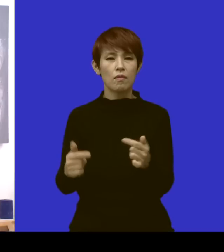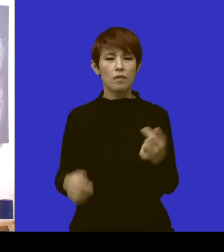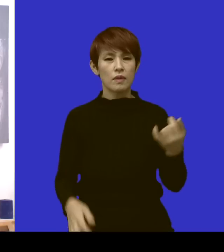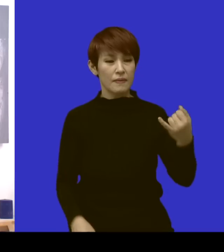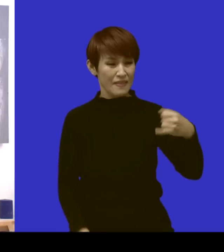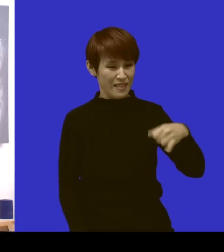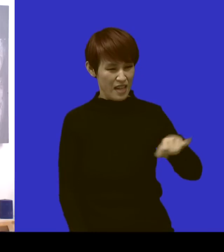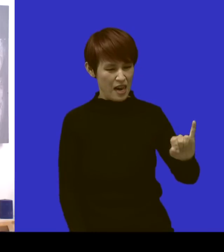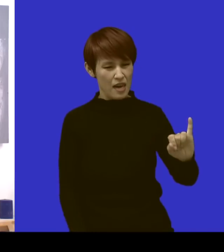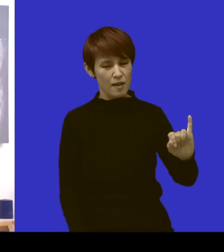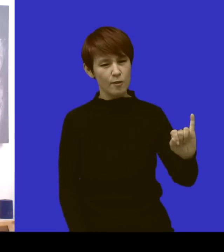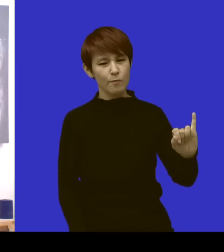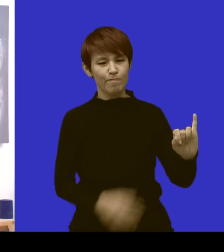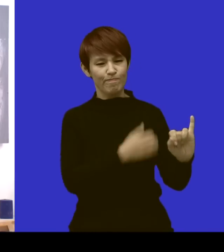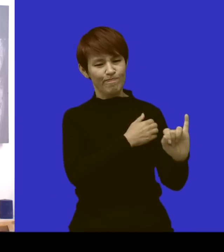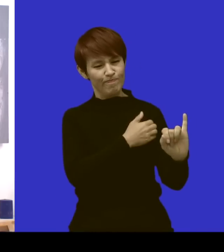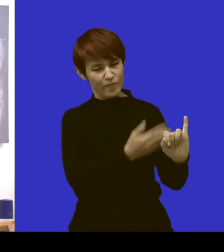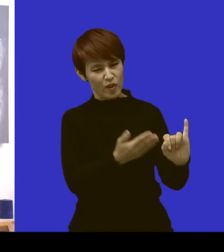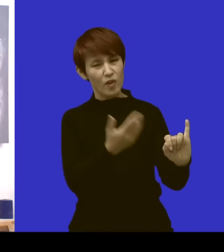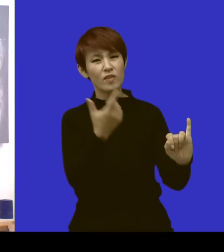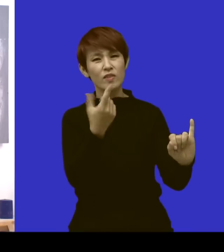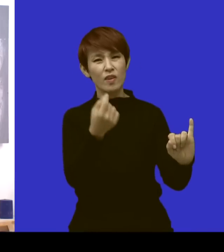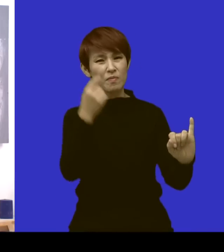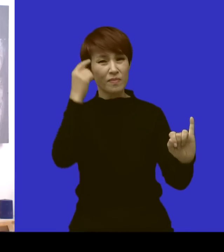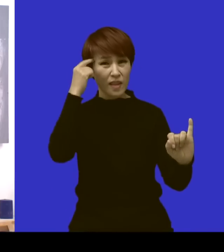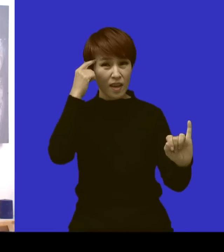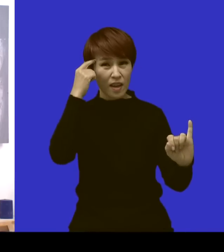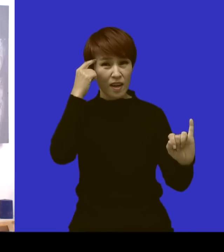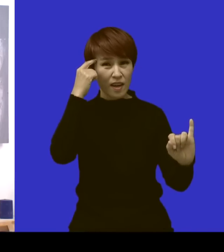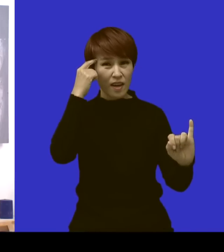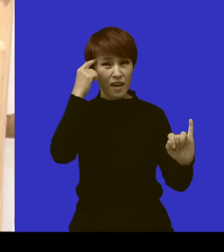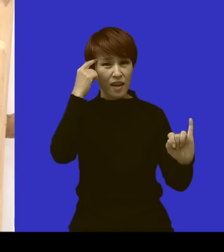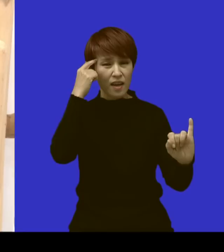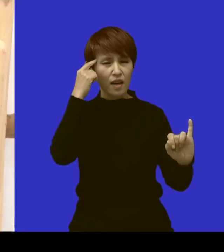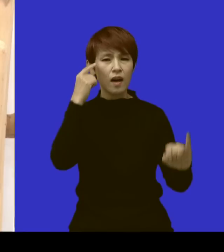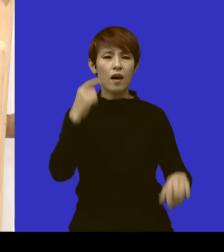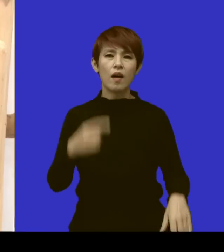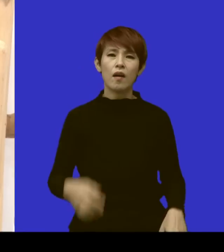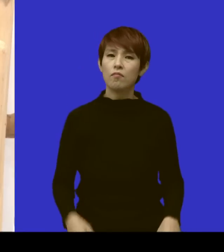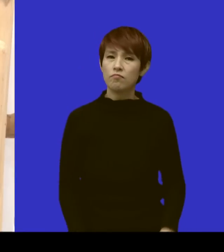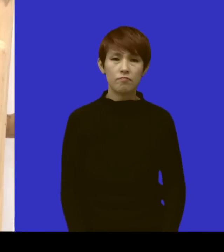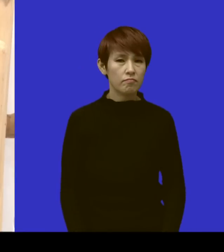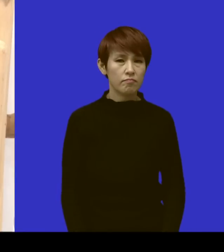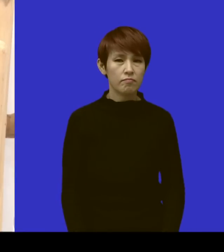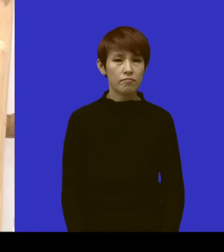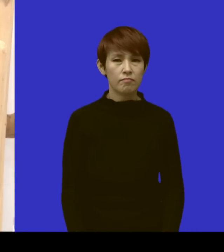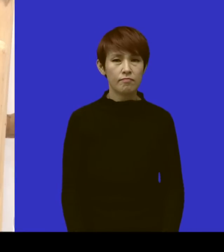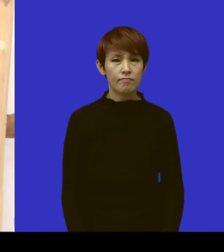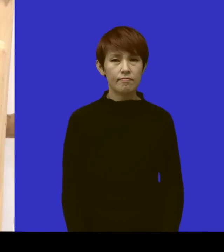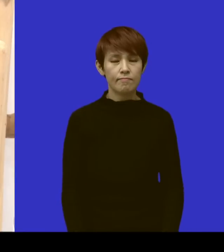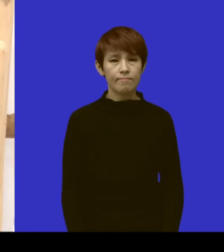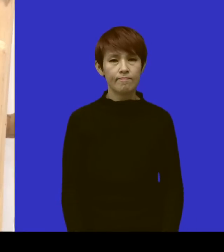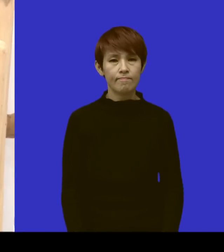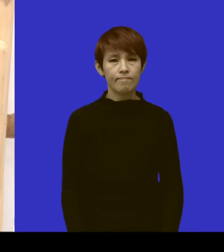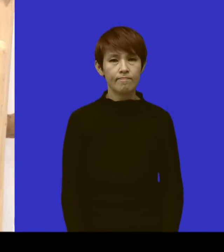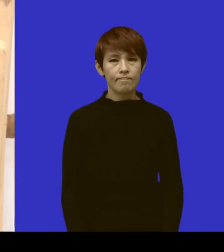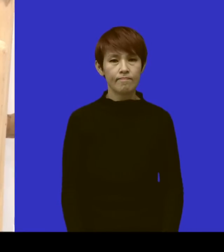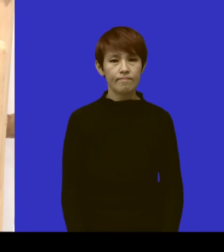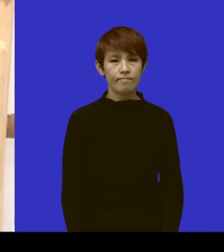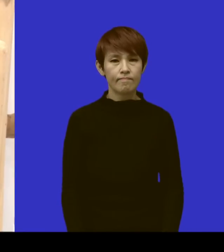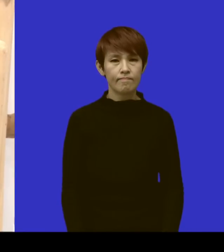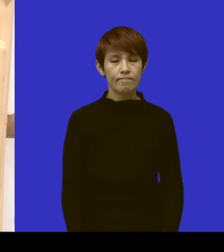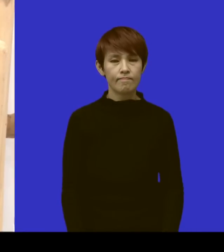그냥 뭔가 방치되는 것 같은 느낌처럼 이렇게 비춰졌었던 건데 그러한 것들이 오히려 그